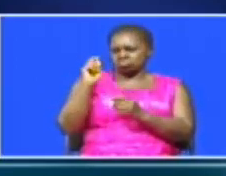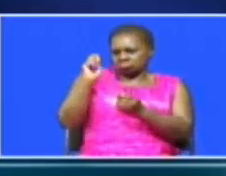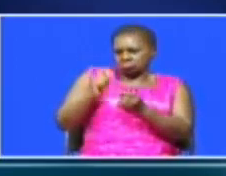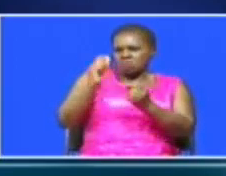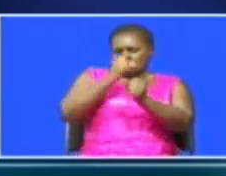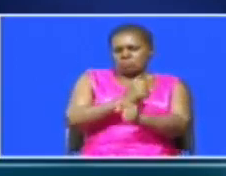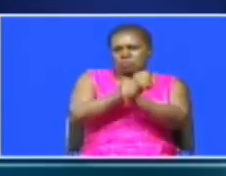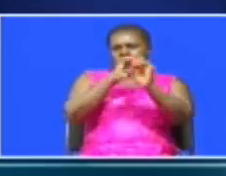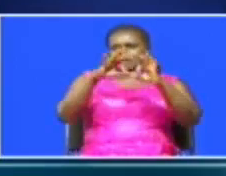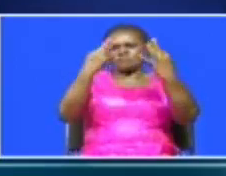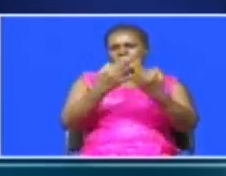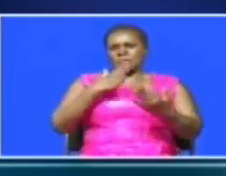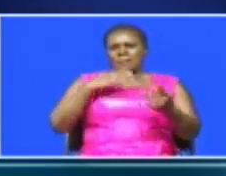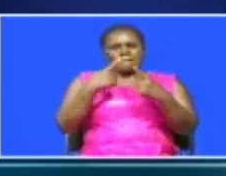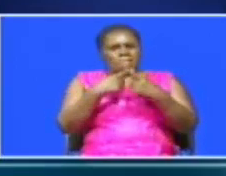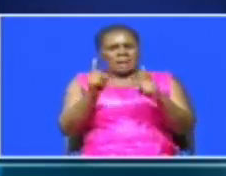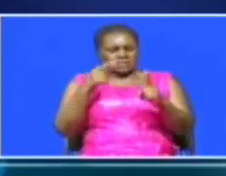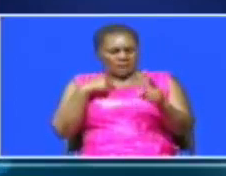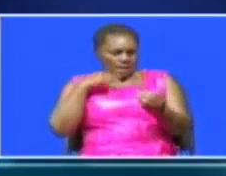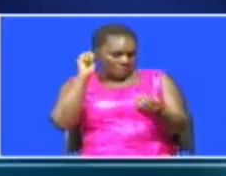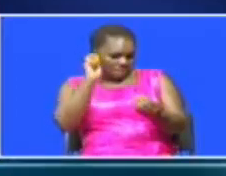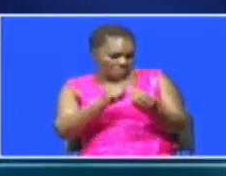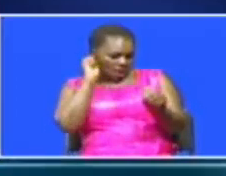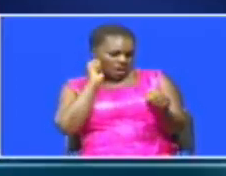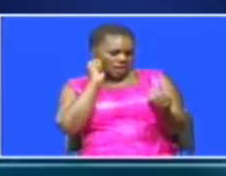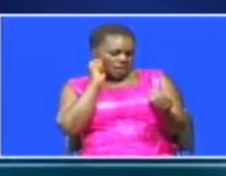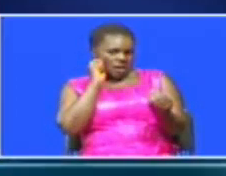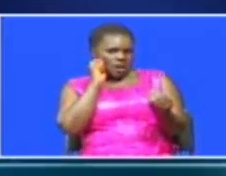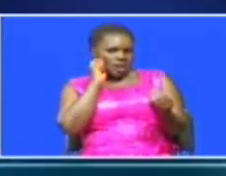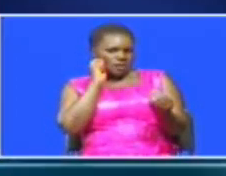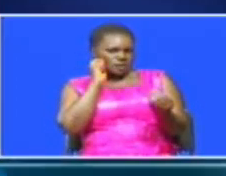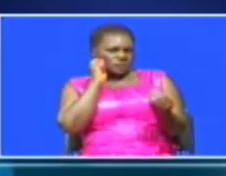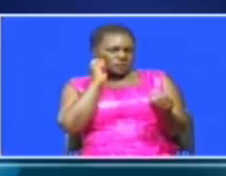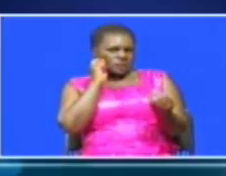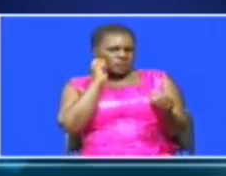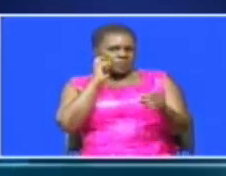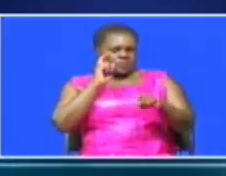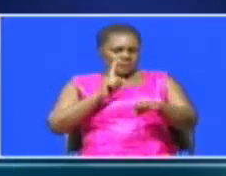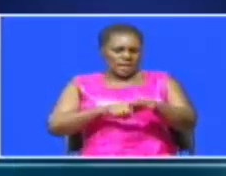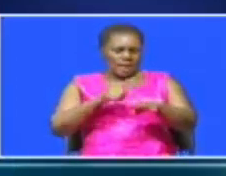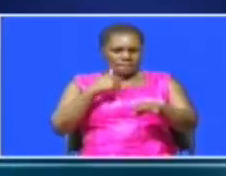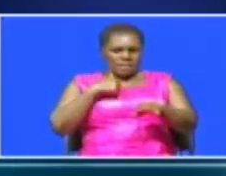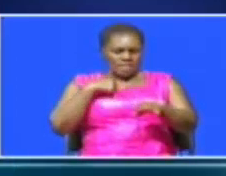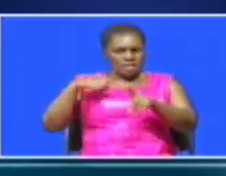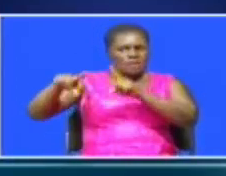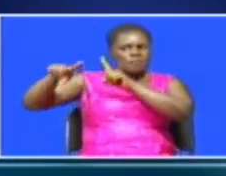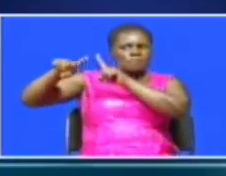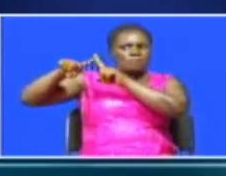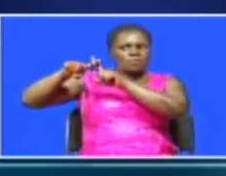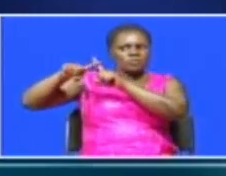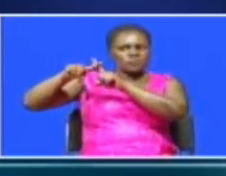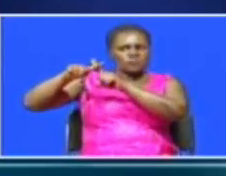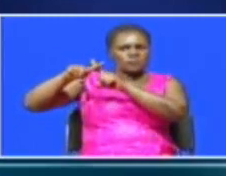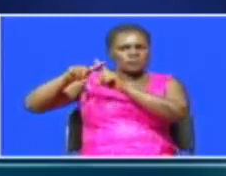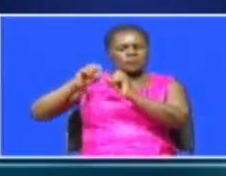ni protect family yangu, lakini when I go and see my health, wenda kupima, once I get positive, that's